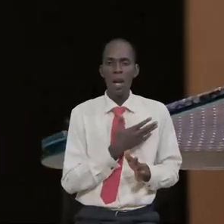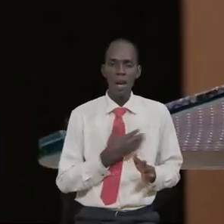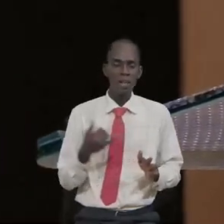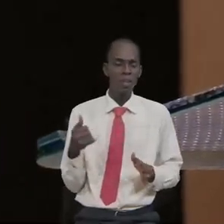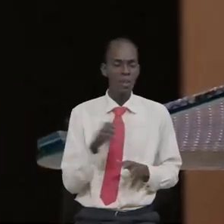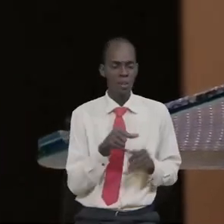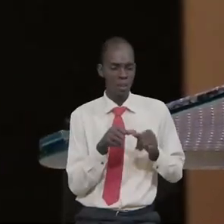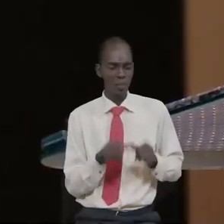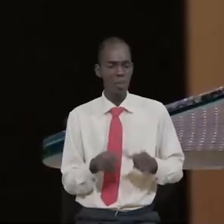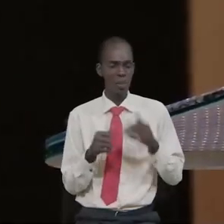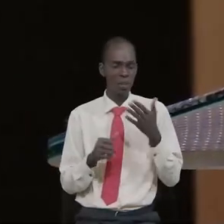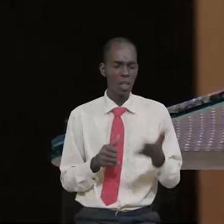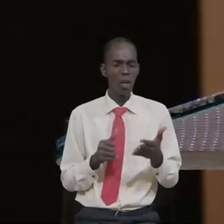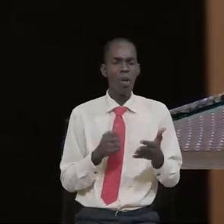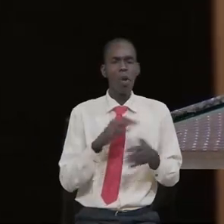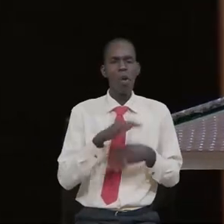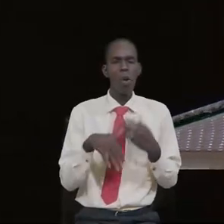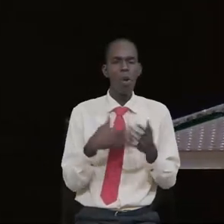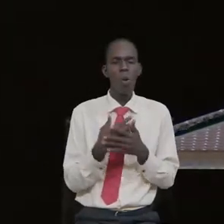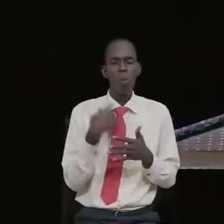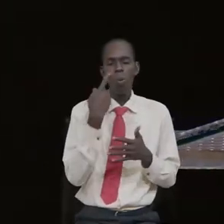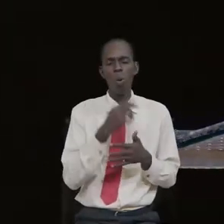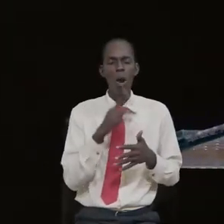l'évangile restait là-bas. Alors,